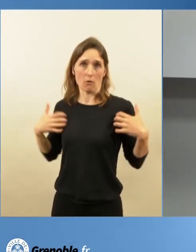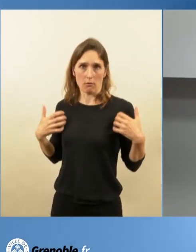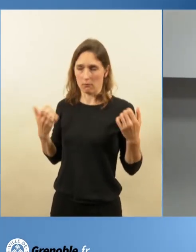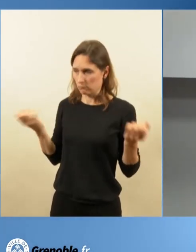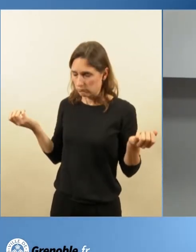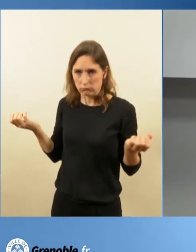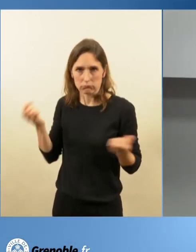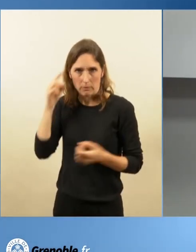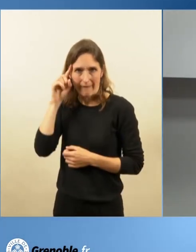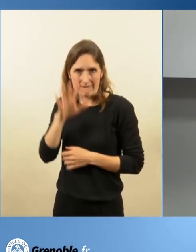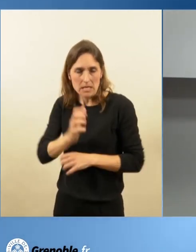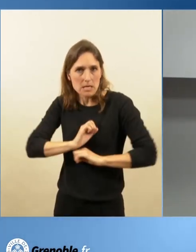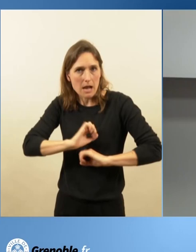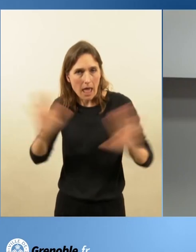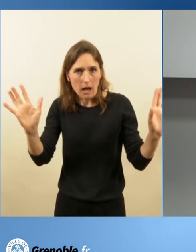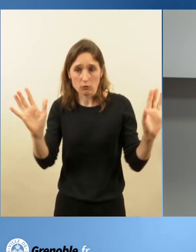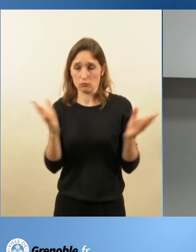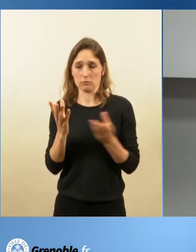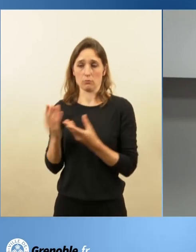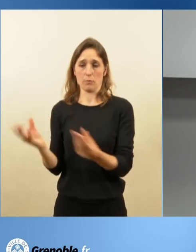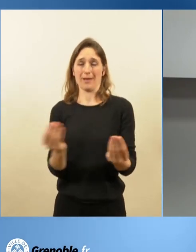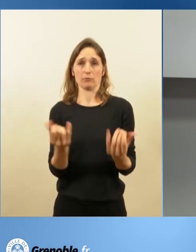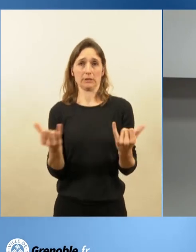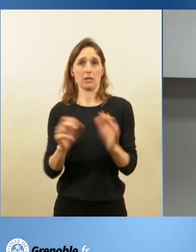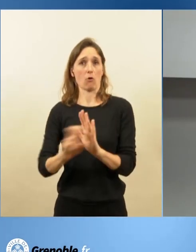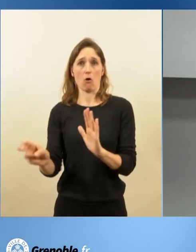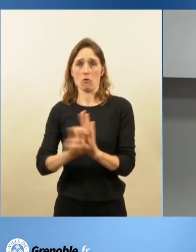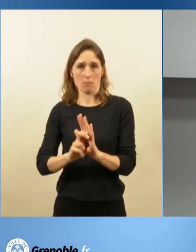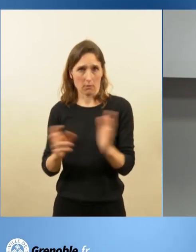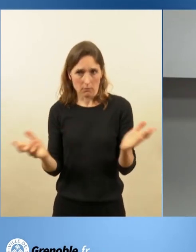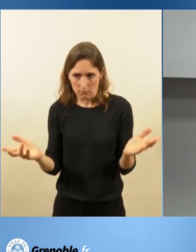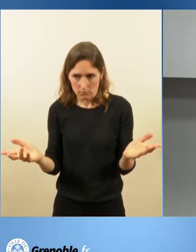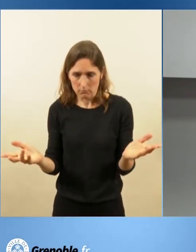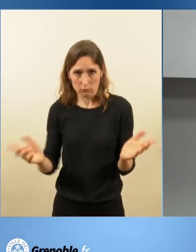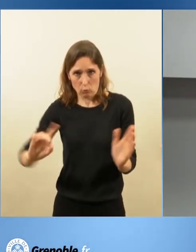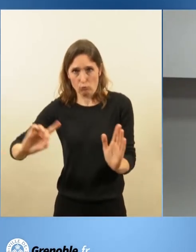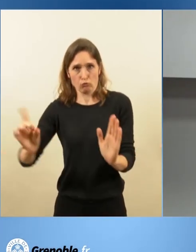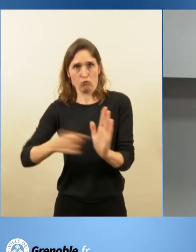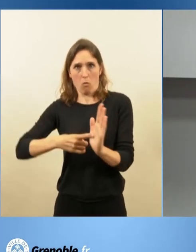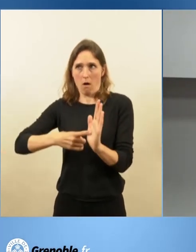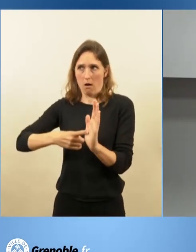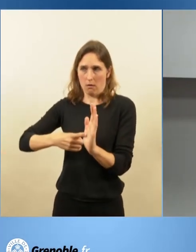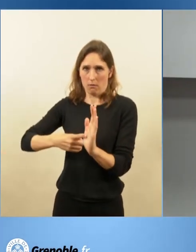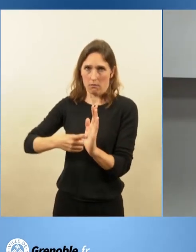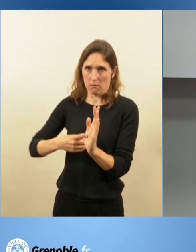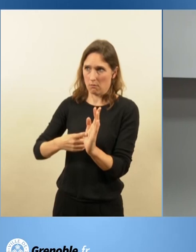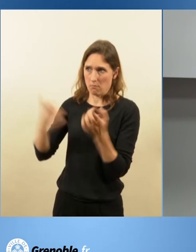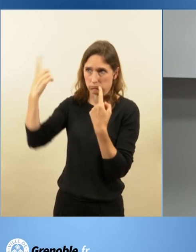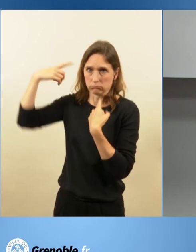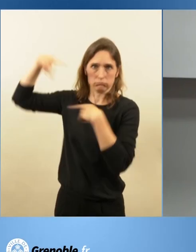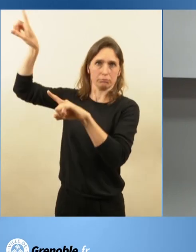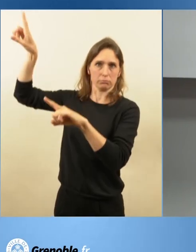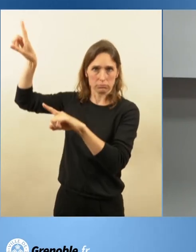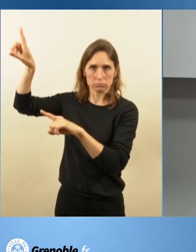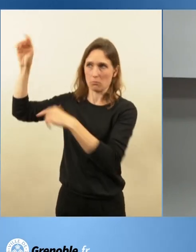lequel en pratique nos concitoyens sont en droit d'attendre des mesures pour